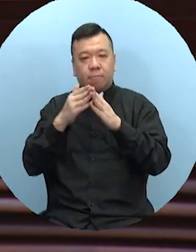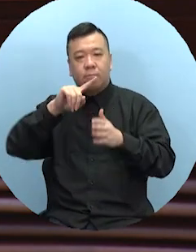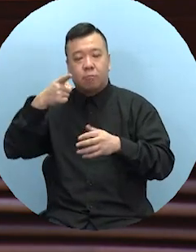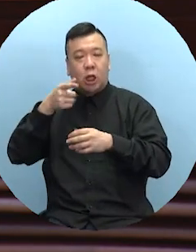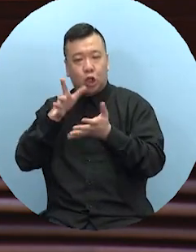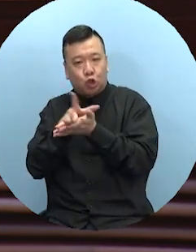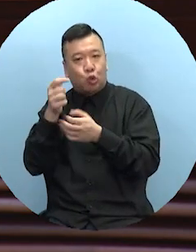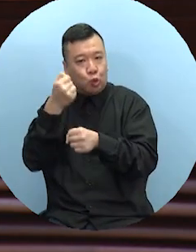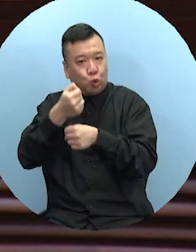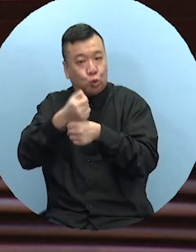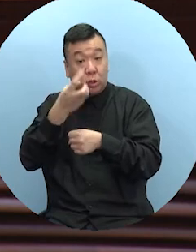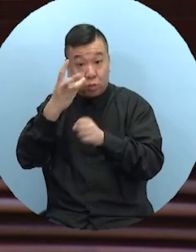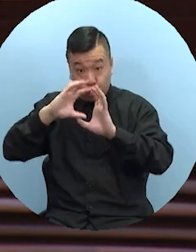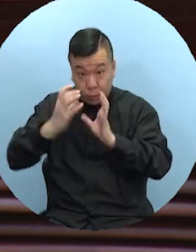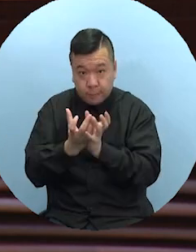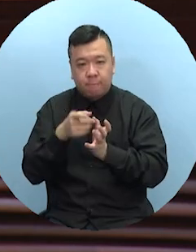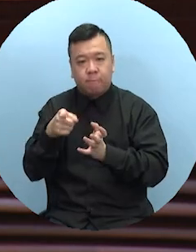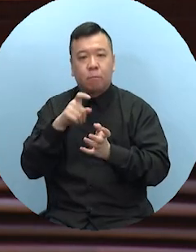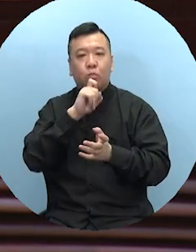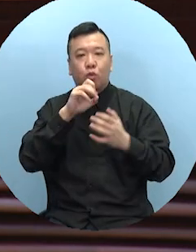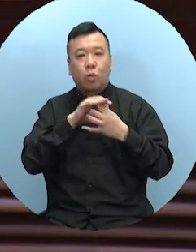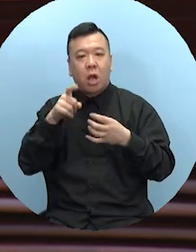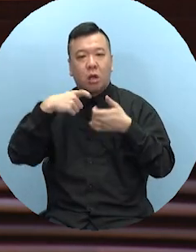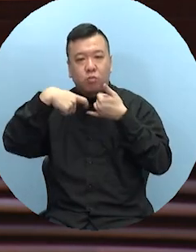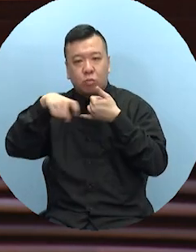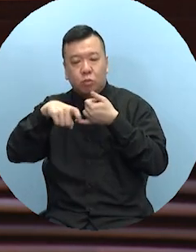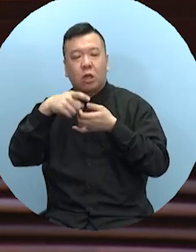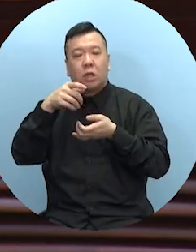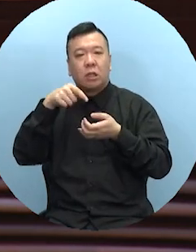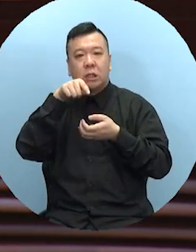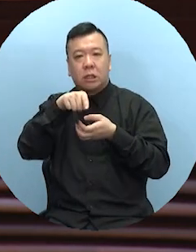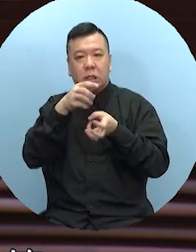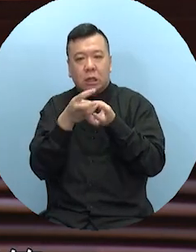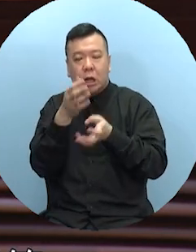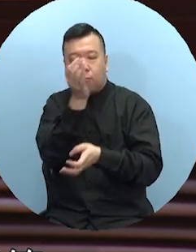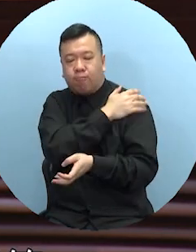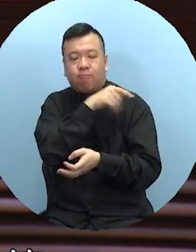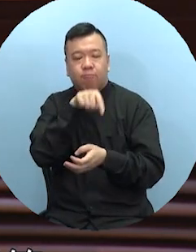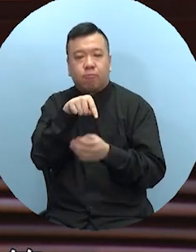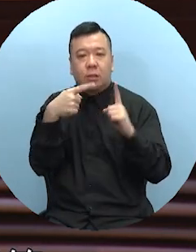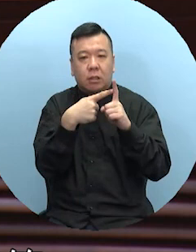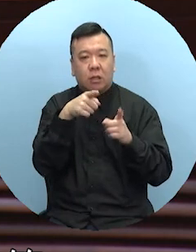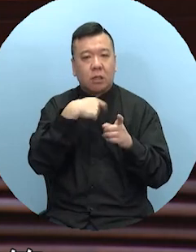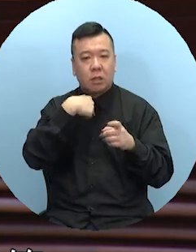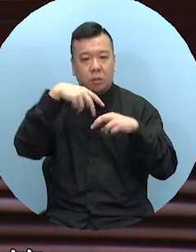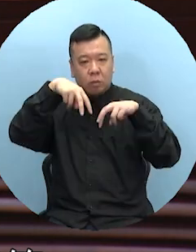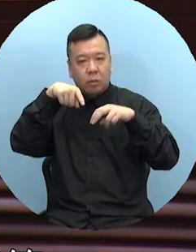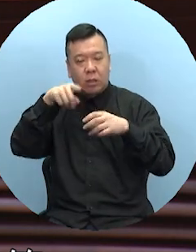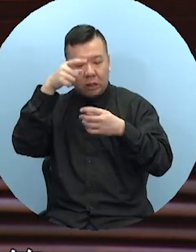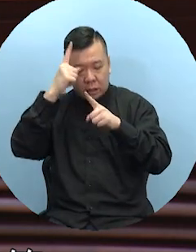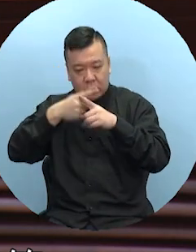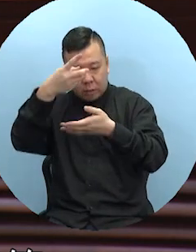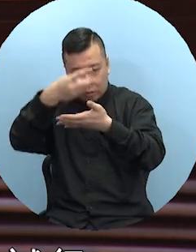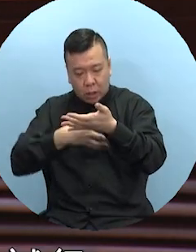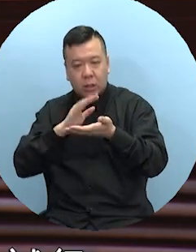成立另一个专责工作小组，验证就短信发放人登记制度制定技术方案和相关的实